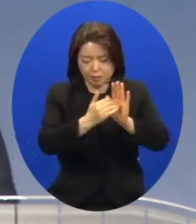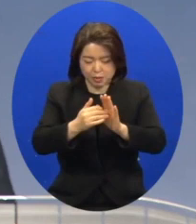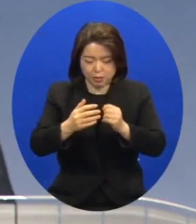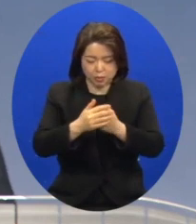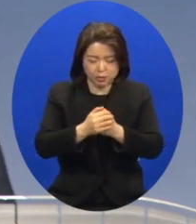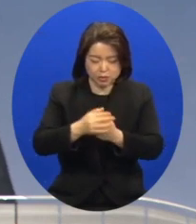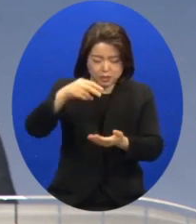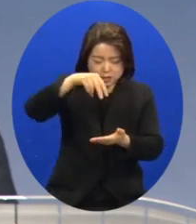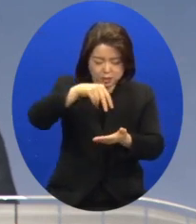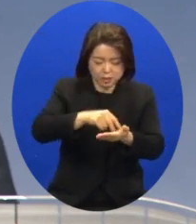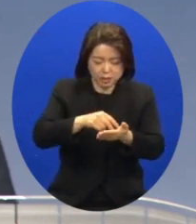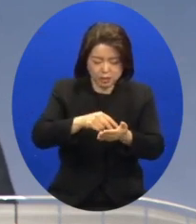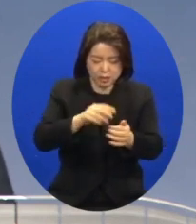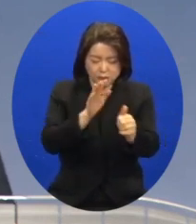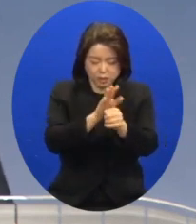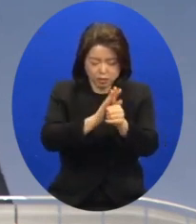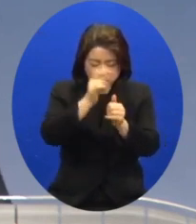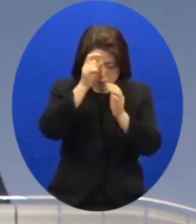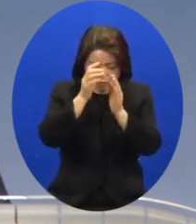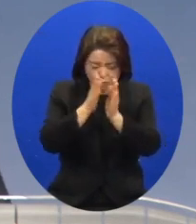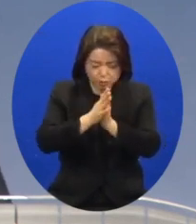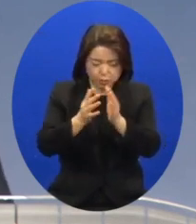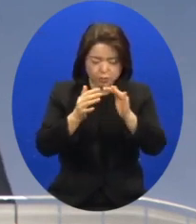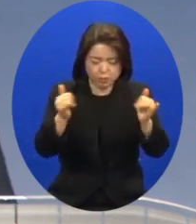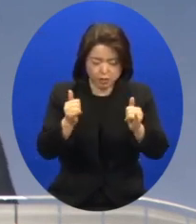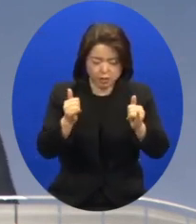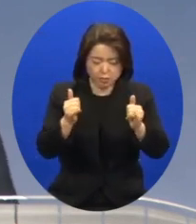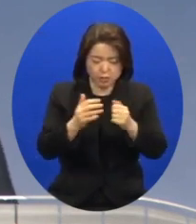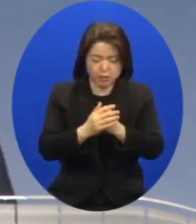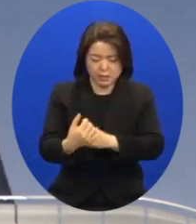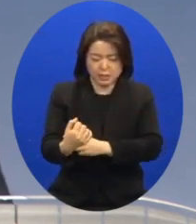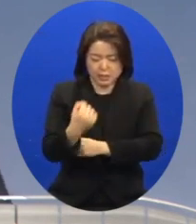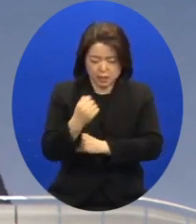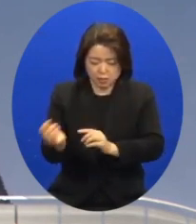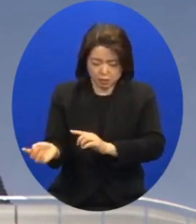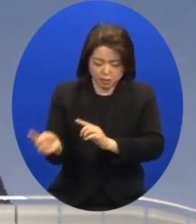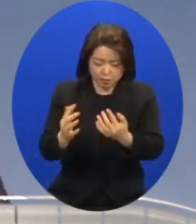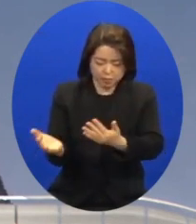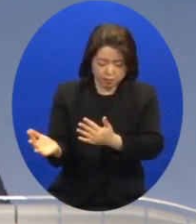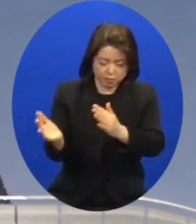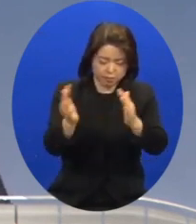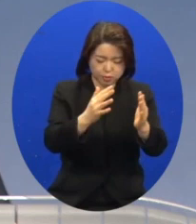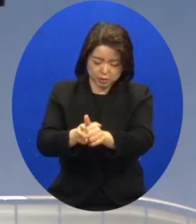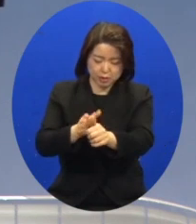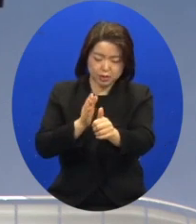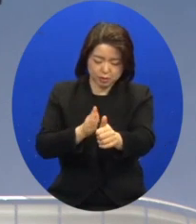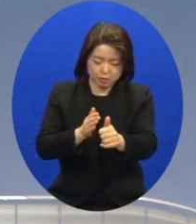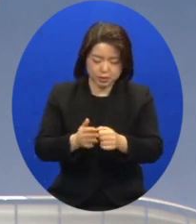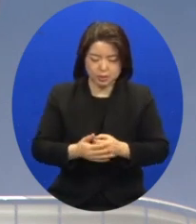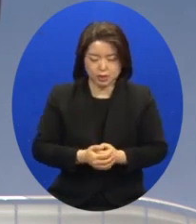기도하는 중보기도의 용사들을 주님 힘있게 일으켜 주시옵소서.